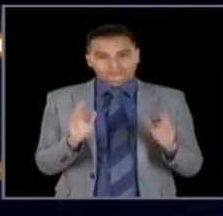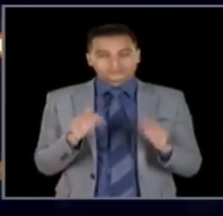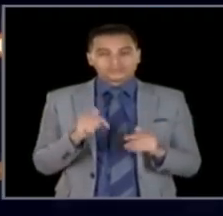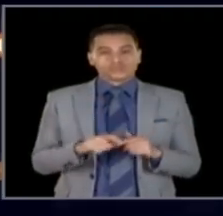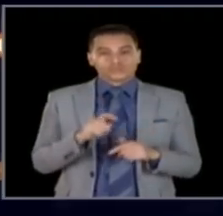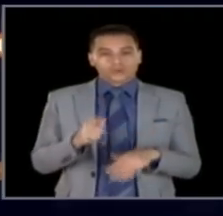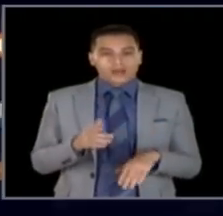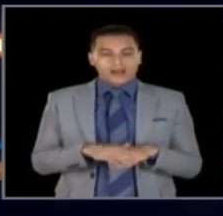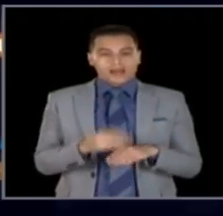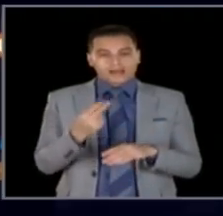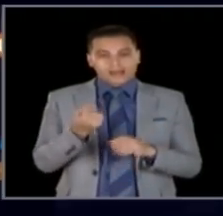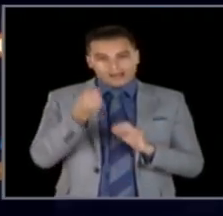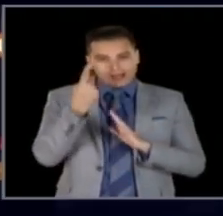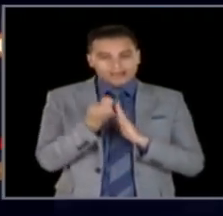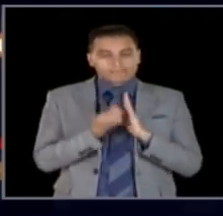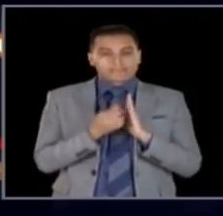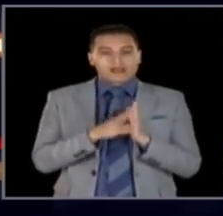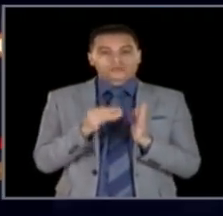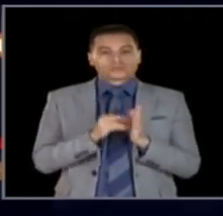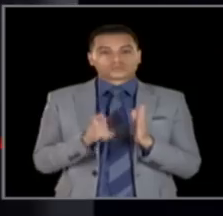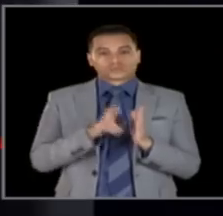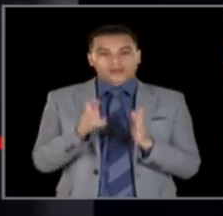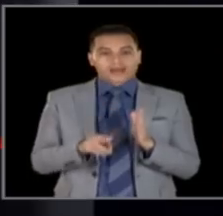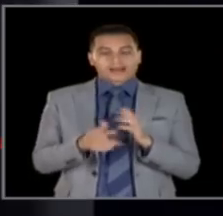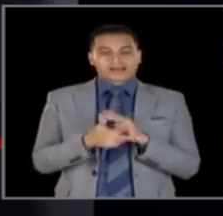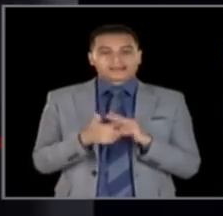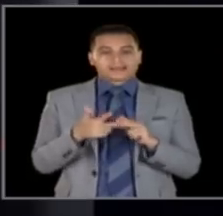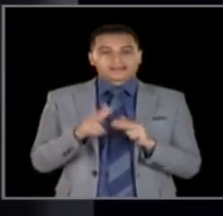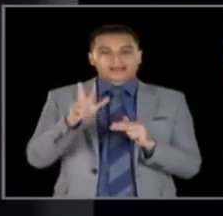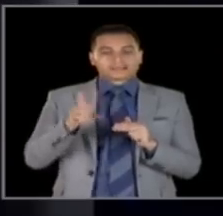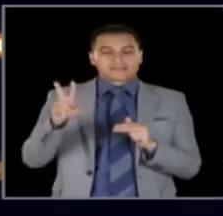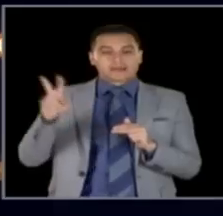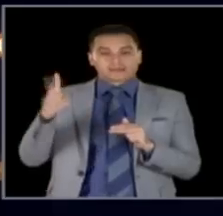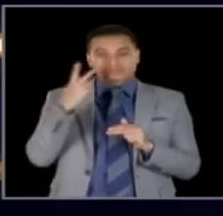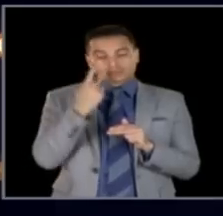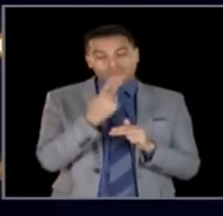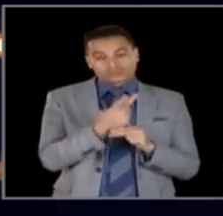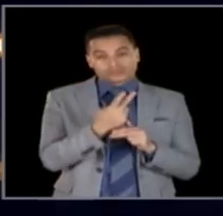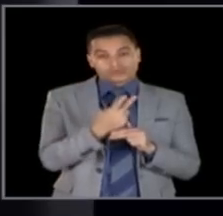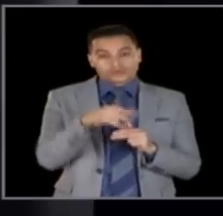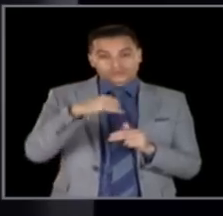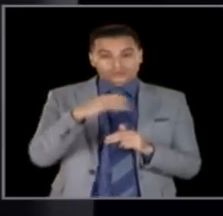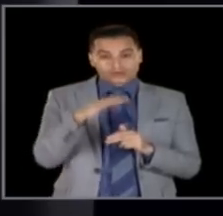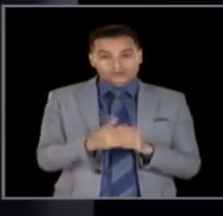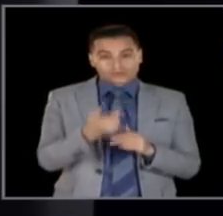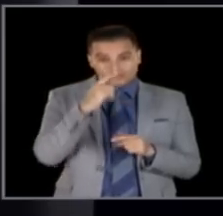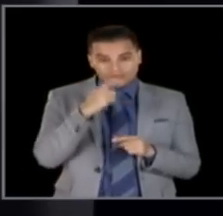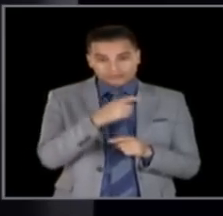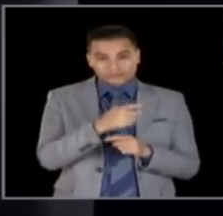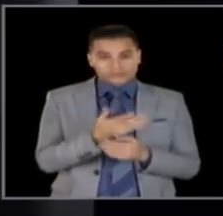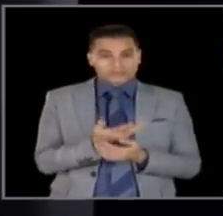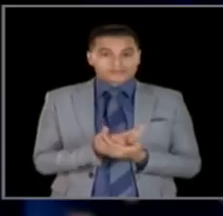دلوقتي عندنا سؤالين في الادب، واول سؤال لثلاث سبعات. هيدبسوكي في الجوكر يامرونا ولا لا؟ ايه